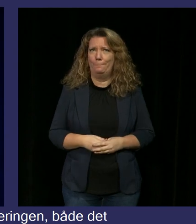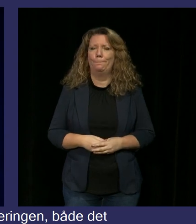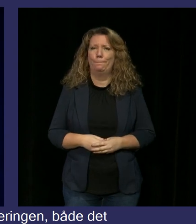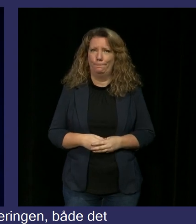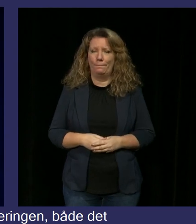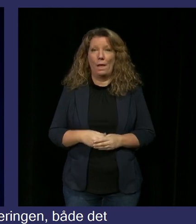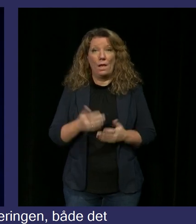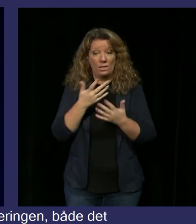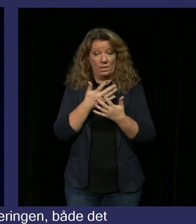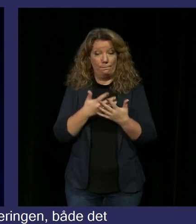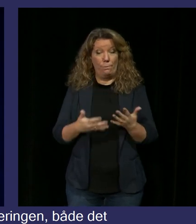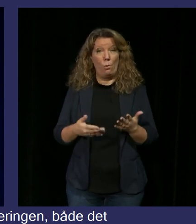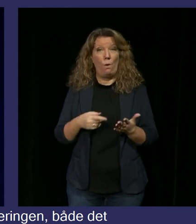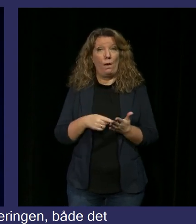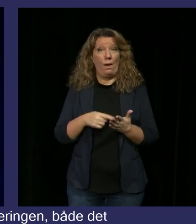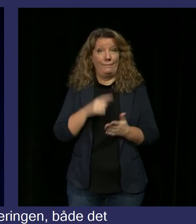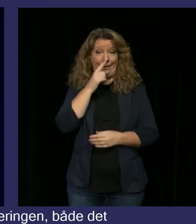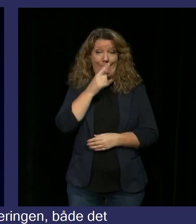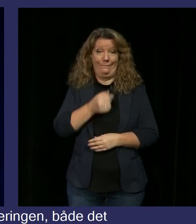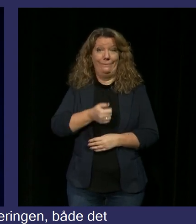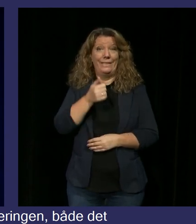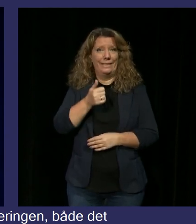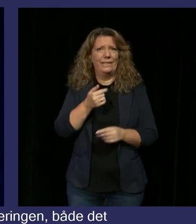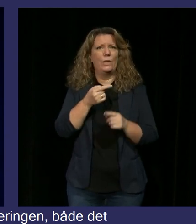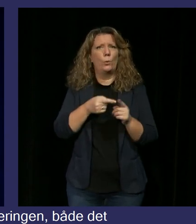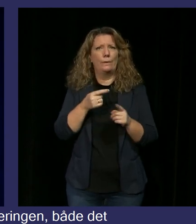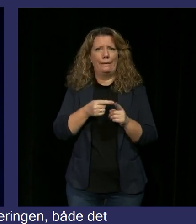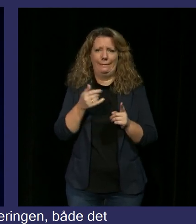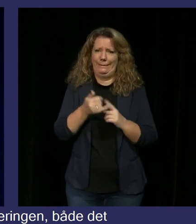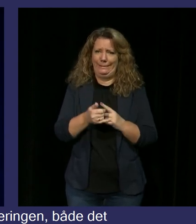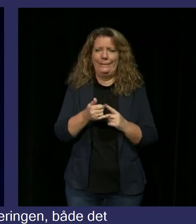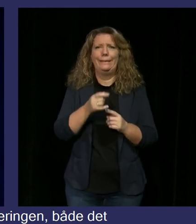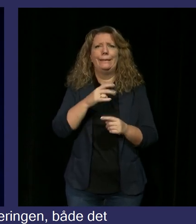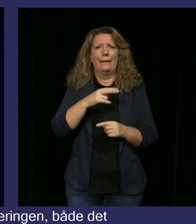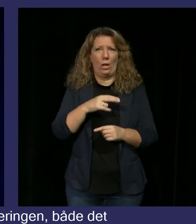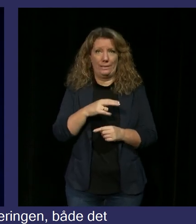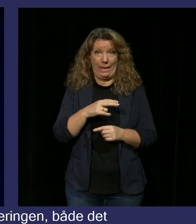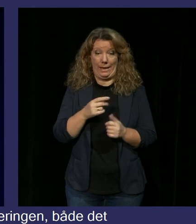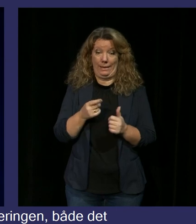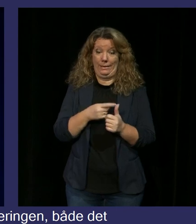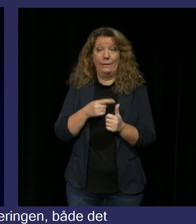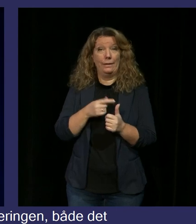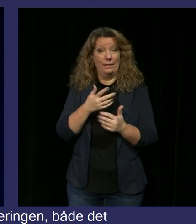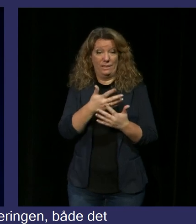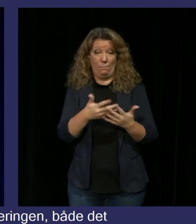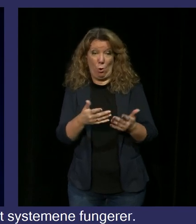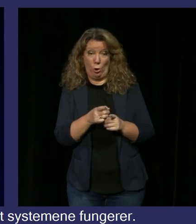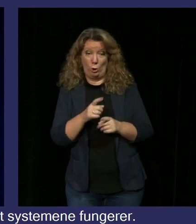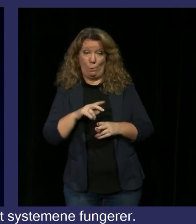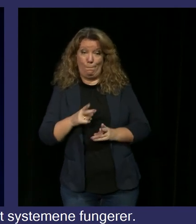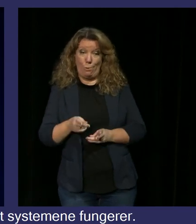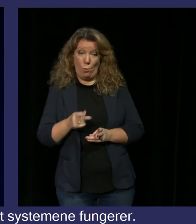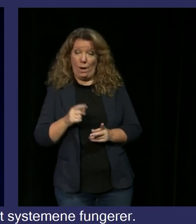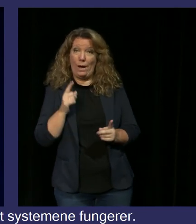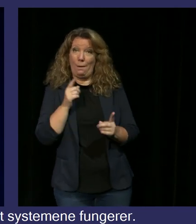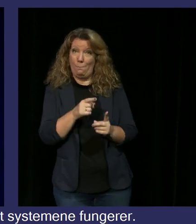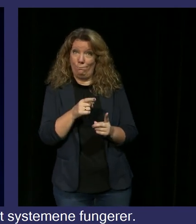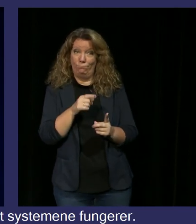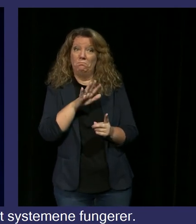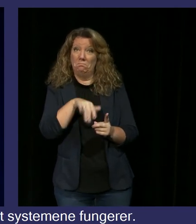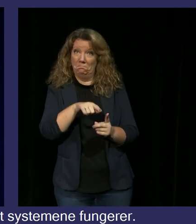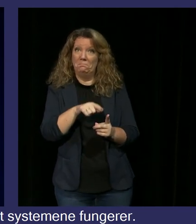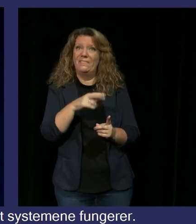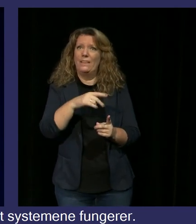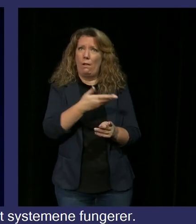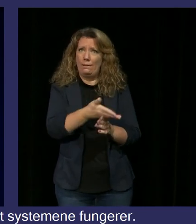viktig komponent I digitaliseringen, både det språket innbyggerne møter når de bruker digitale tjenester, og det språkarbeidet som